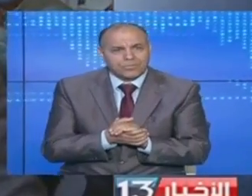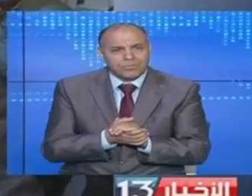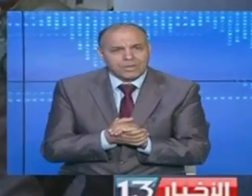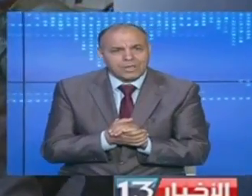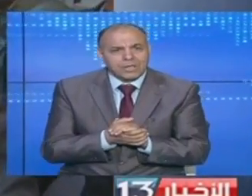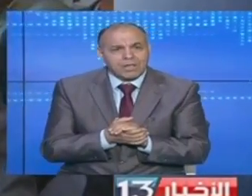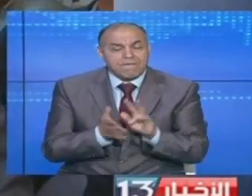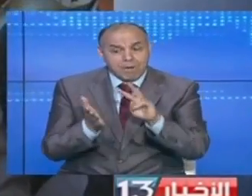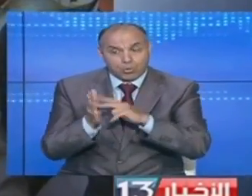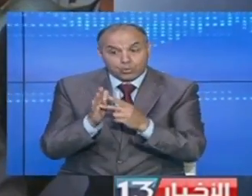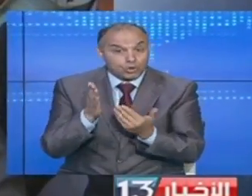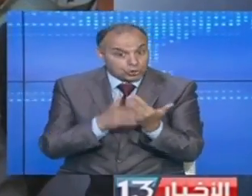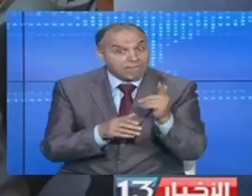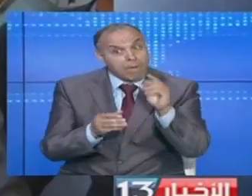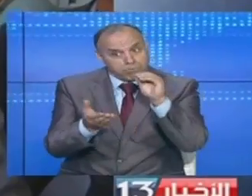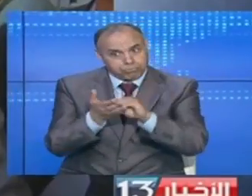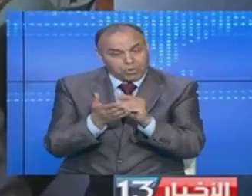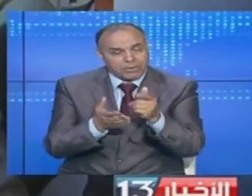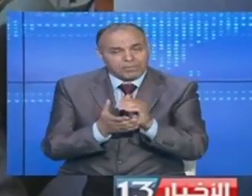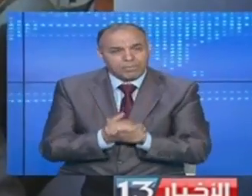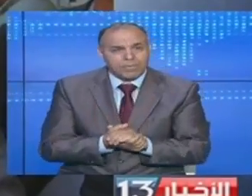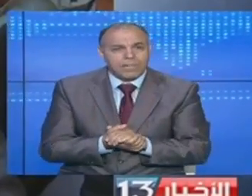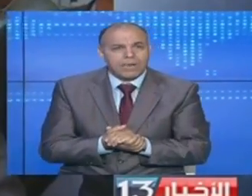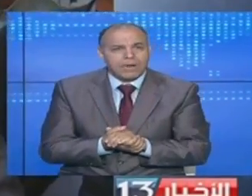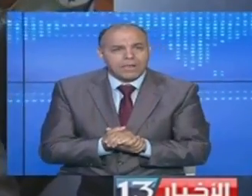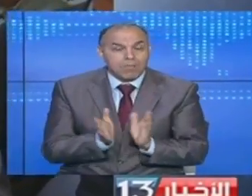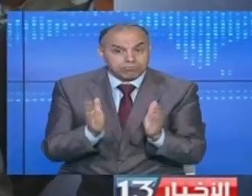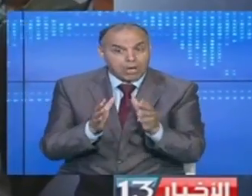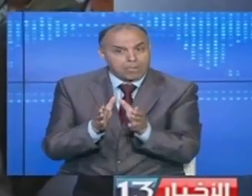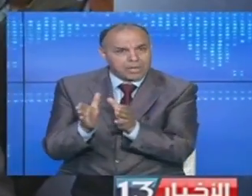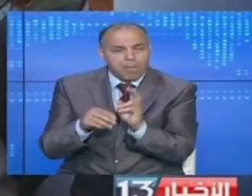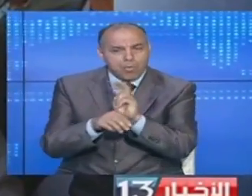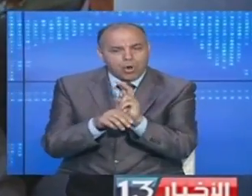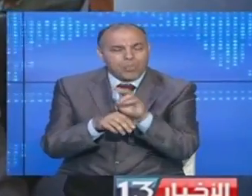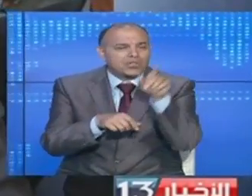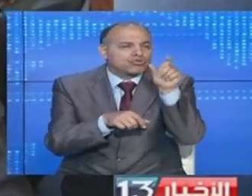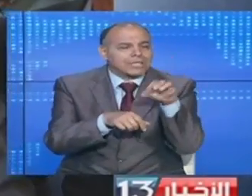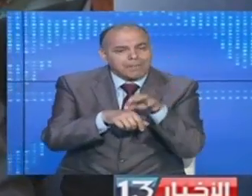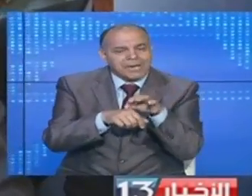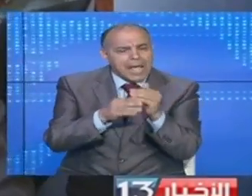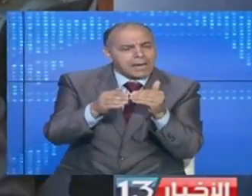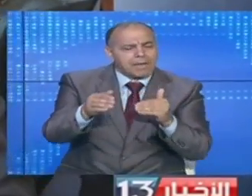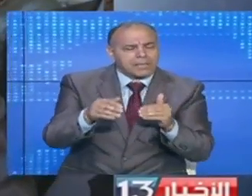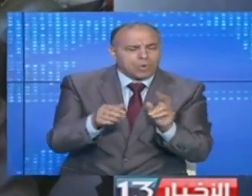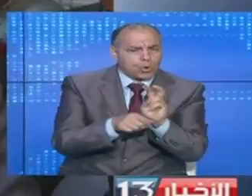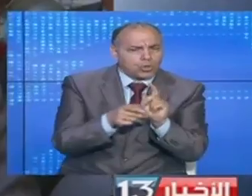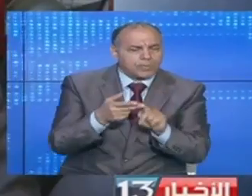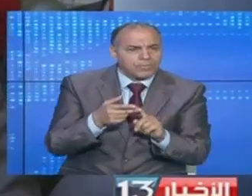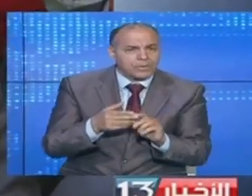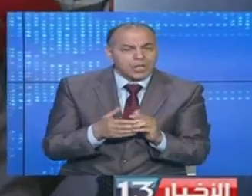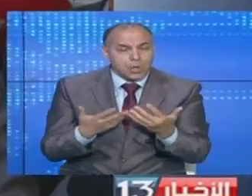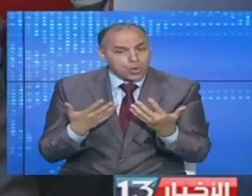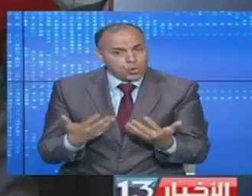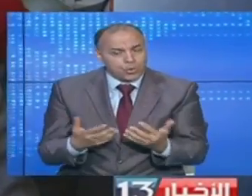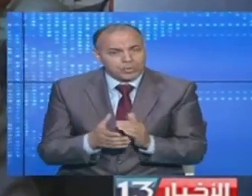بإمكانية تكنولوجيا عصرية تمكن من جزء كبير من مراقبة المريض يتم عن بعد. فاليوم